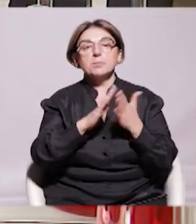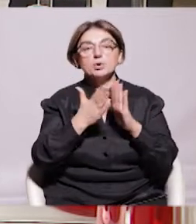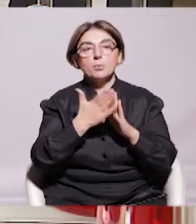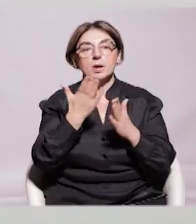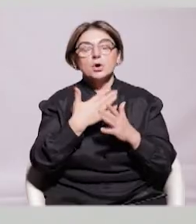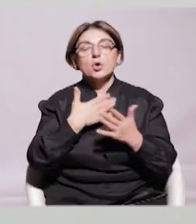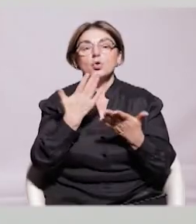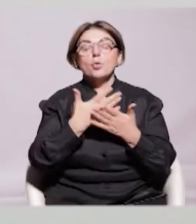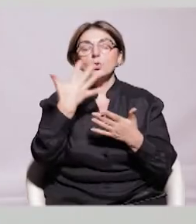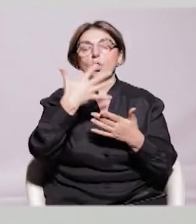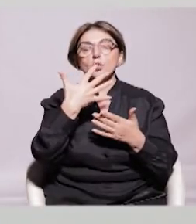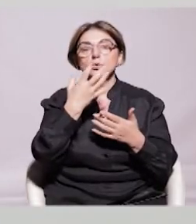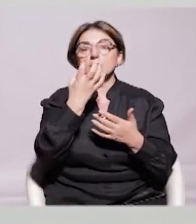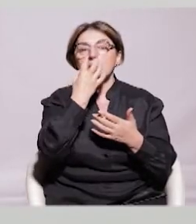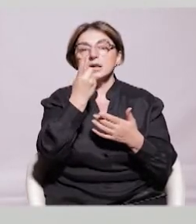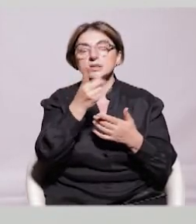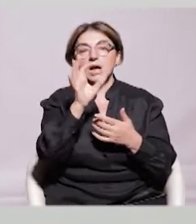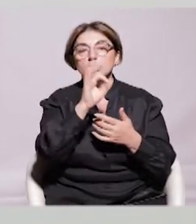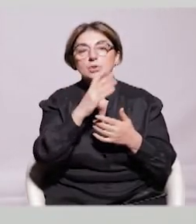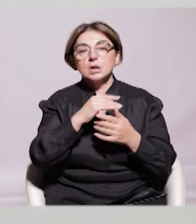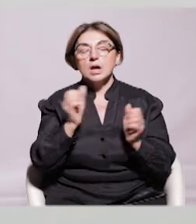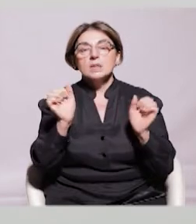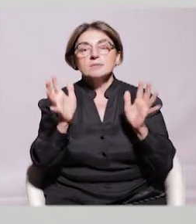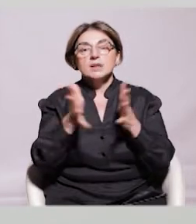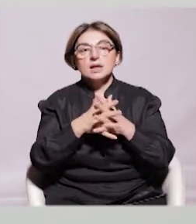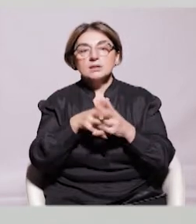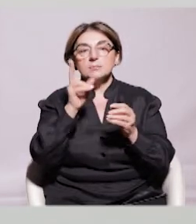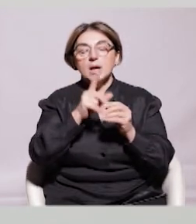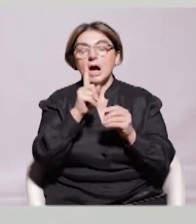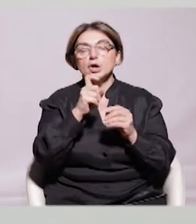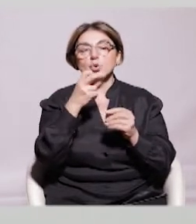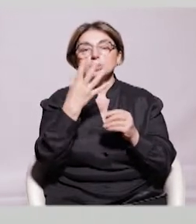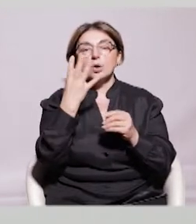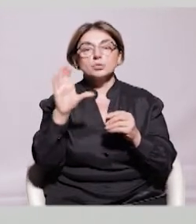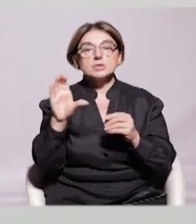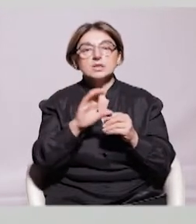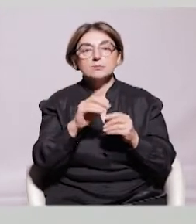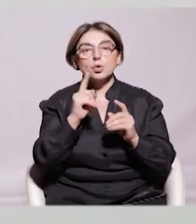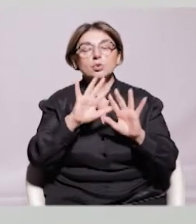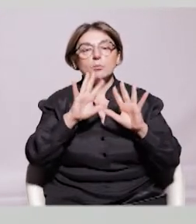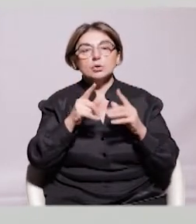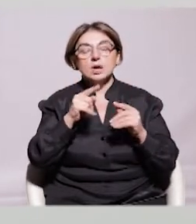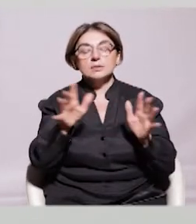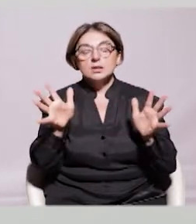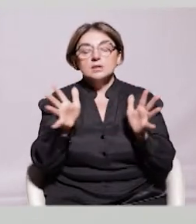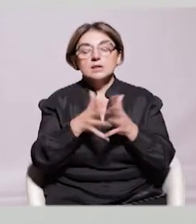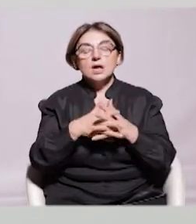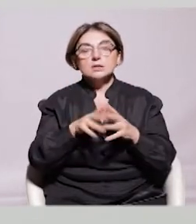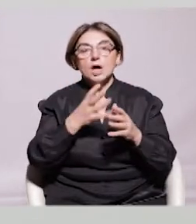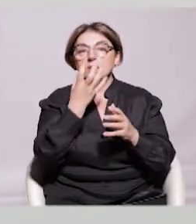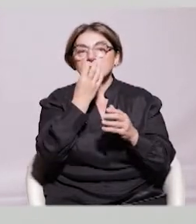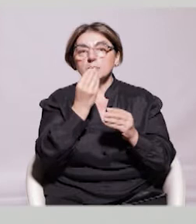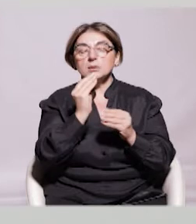პირობა შემდეგში მდგომარეობს, რომ 50 ცელსიუს გრადუსზე რეაქცია მთავრდება 125 წამში, შემდგომ მოხდა სარეაქციო